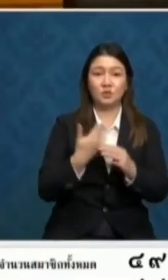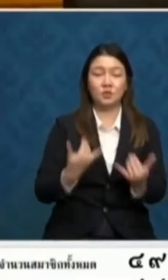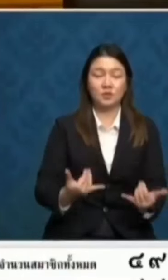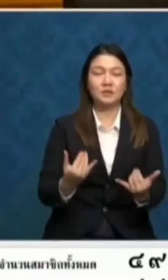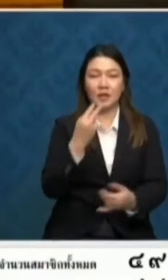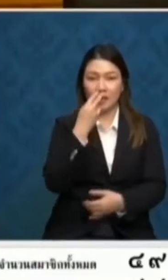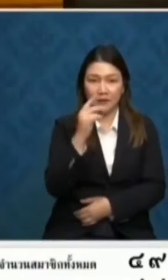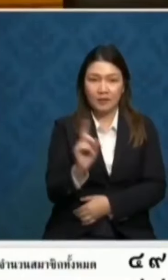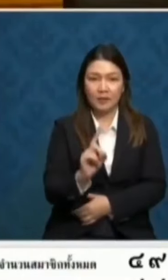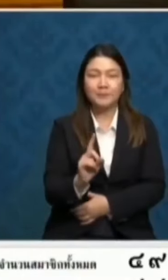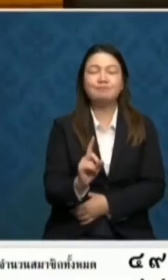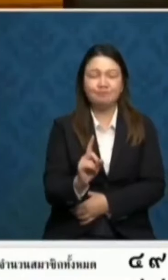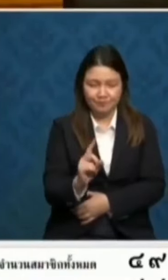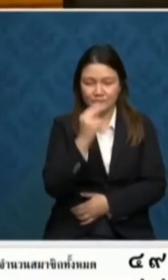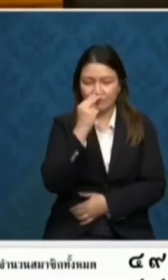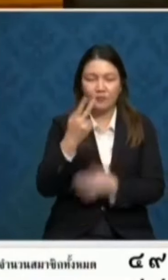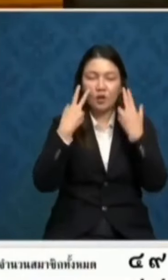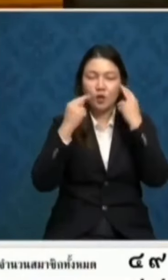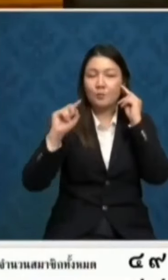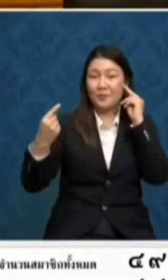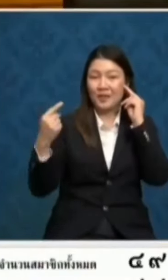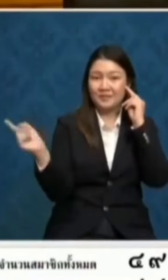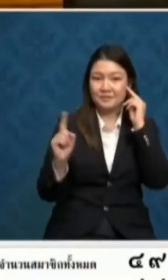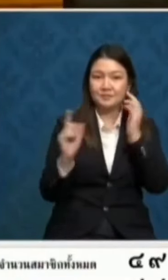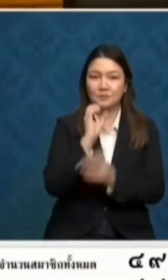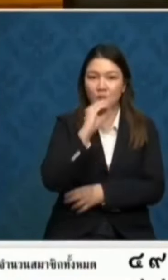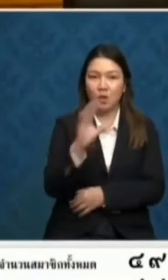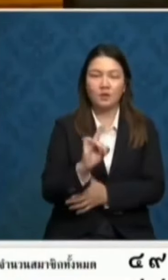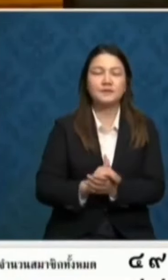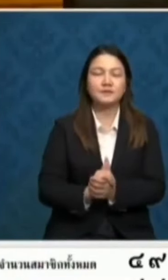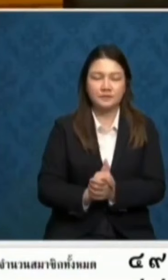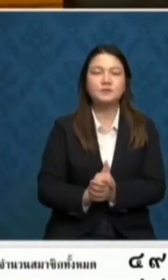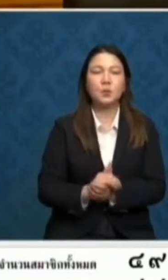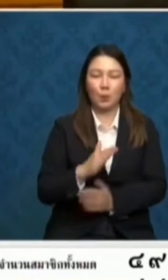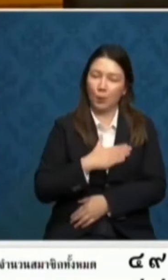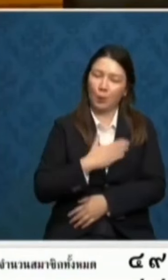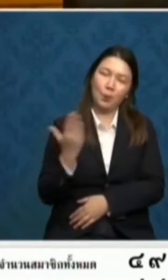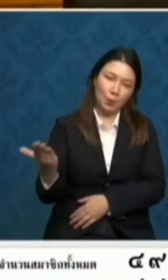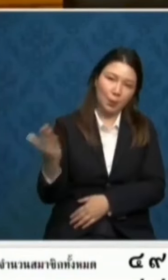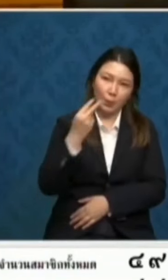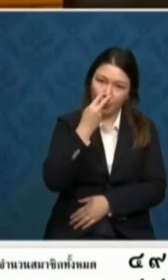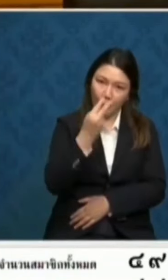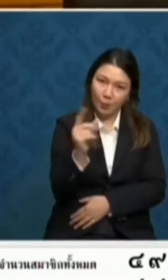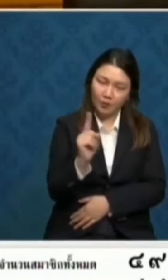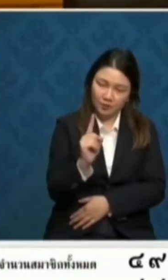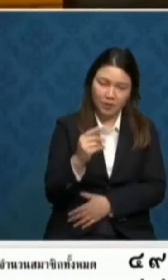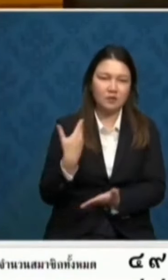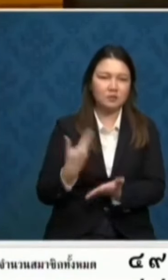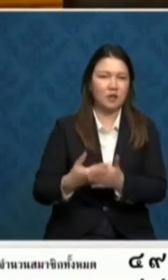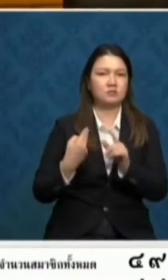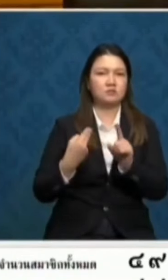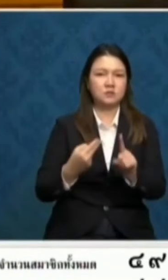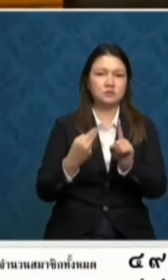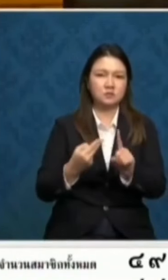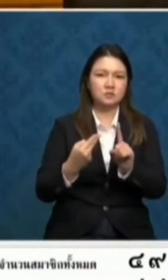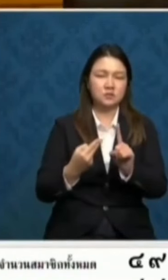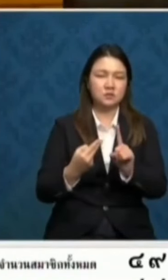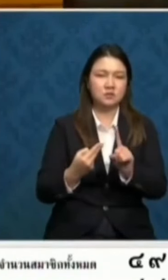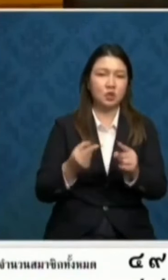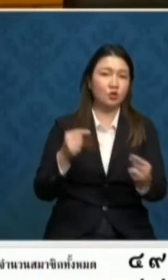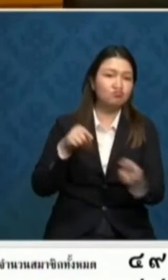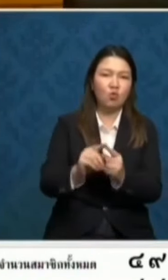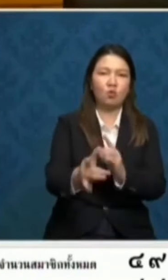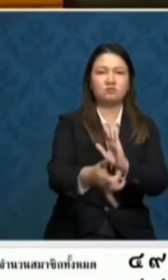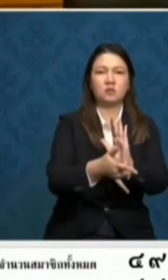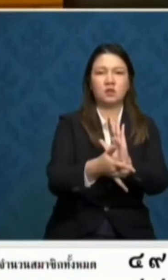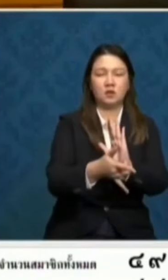จากท่านนายกรัฐมนตรีแพทองธารเองนะครับก็ได้แสดงเจตจำนงที่ชัดเจนว่าโครงการเติมเงิน 10,000 บาทผ่านดิจิตอลวอลเล็ตจะ